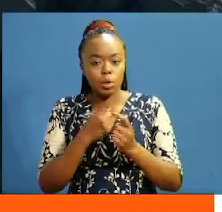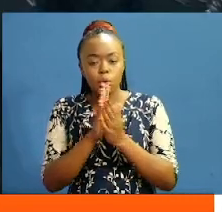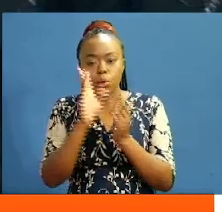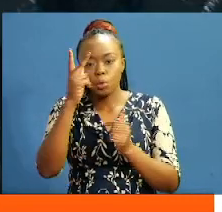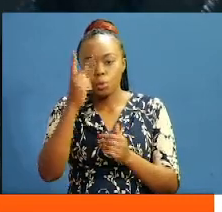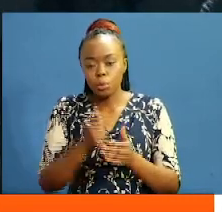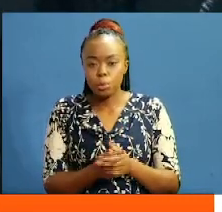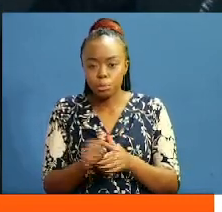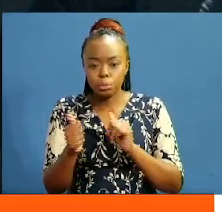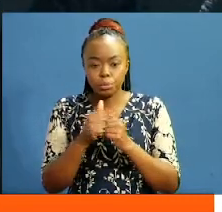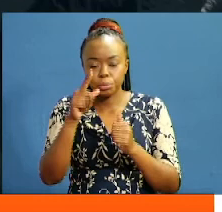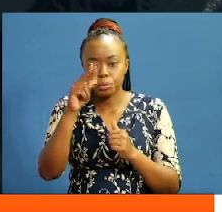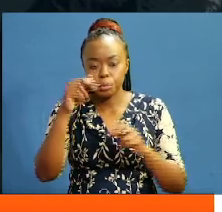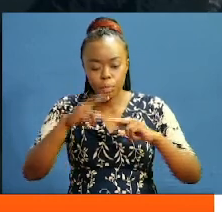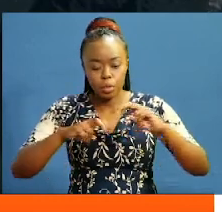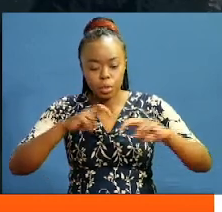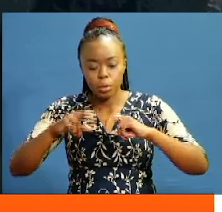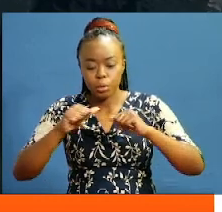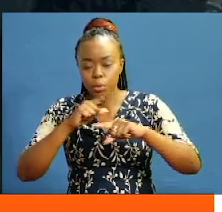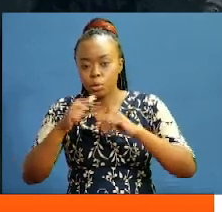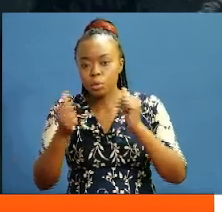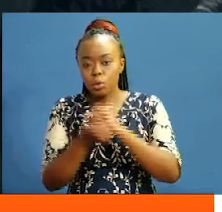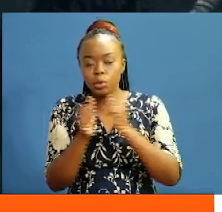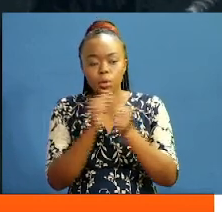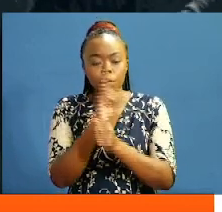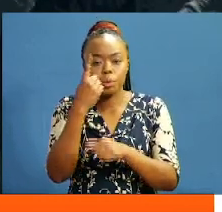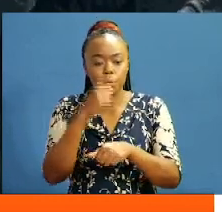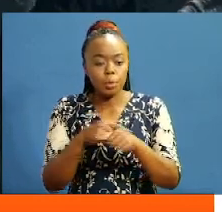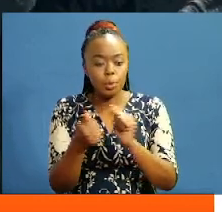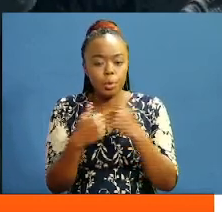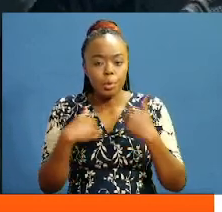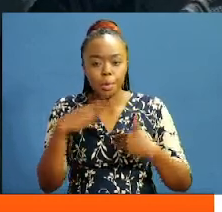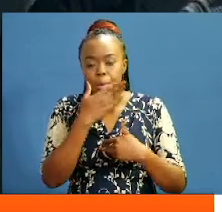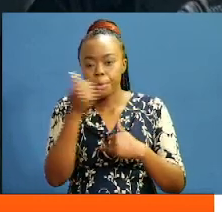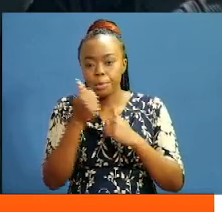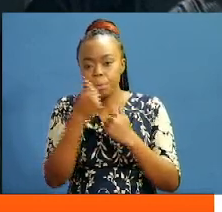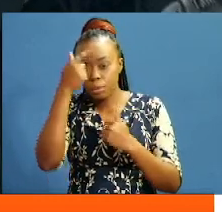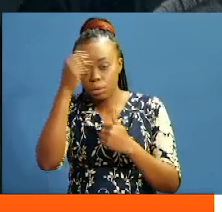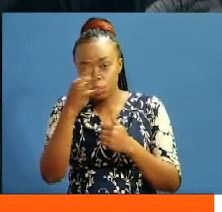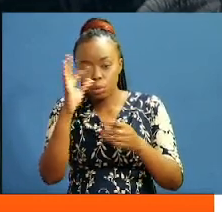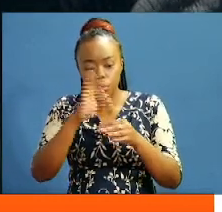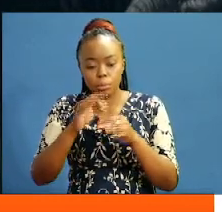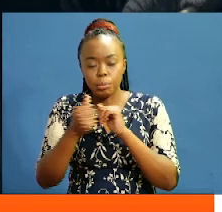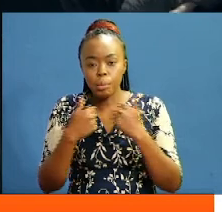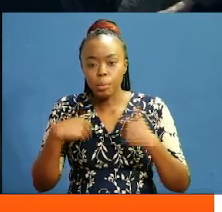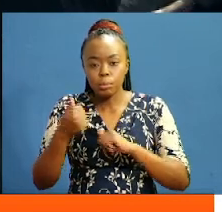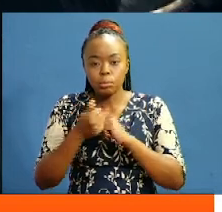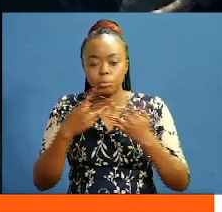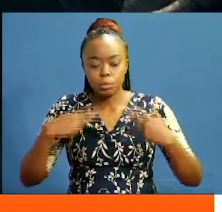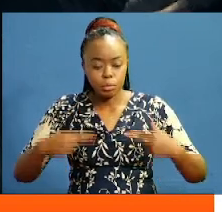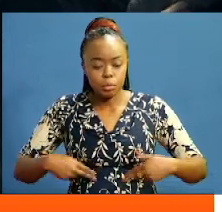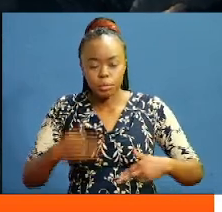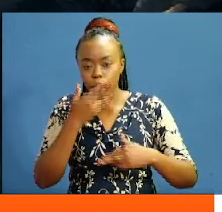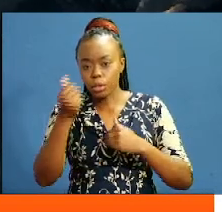Kenya. Amboseli ilichaguliwa kwa mfumo wa uzinduzi wa kwanza wa tamasha hilo kwa sababu ya idadi ya tembo wenye afya